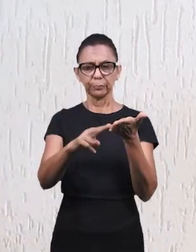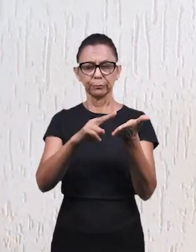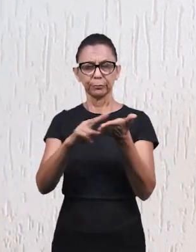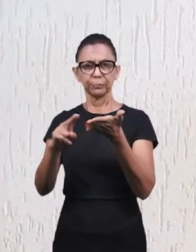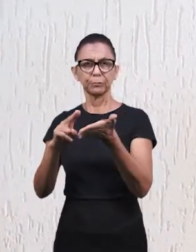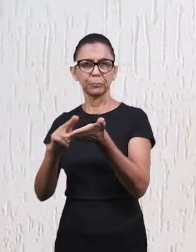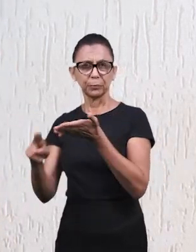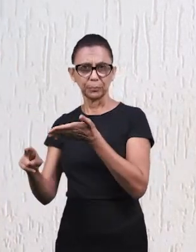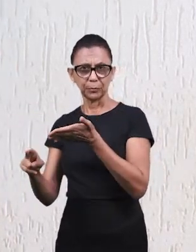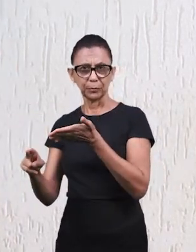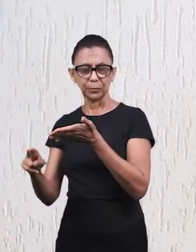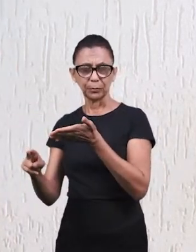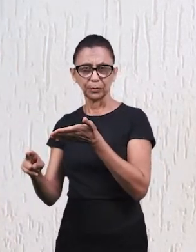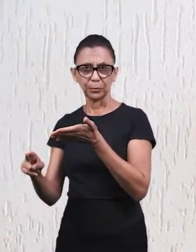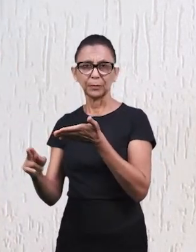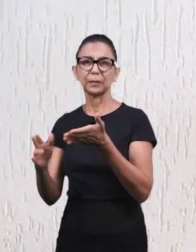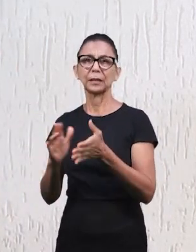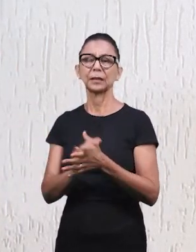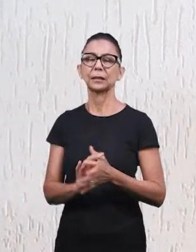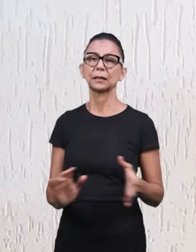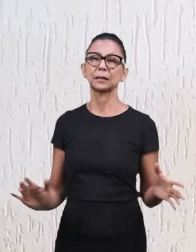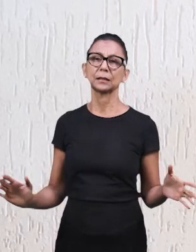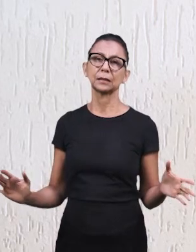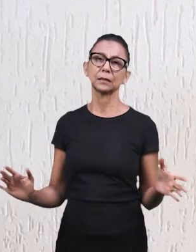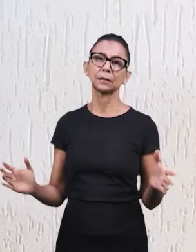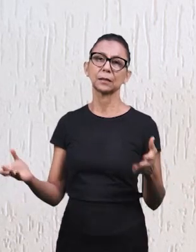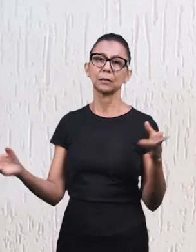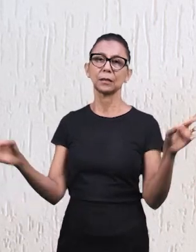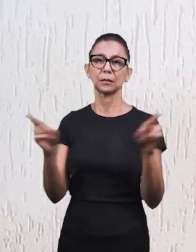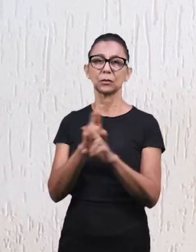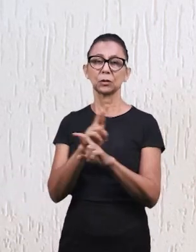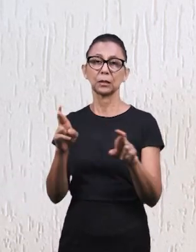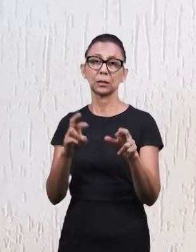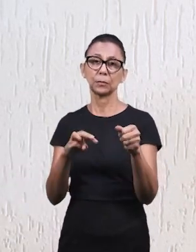Мы, пастора, пишем послания нашим церквям